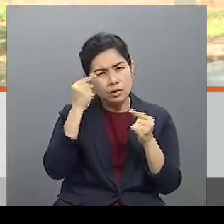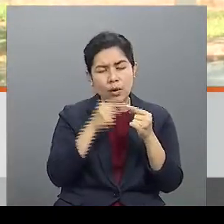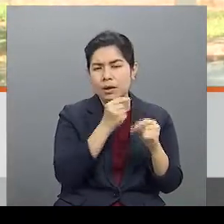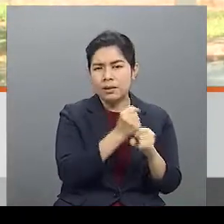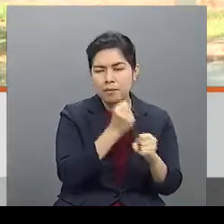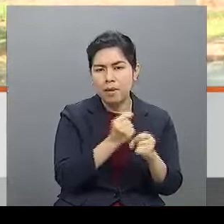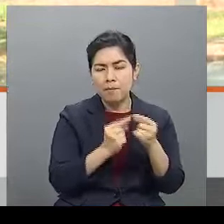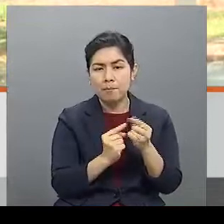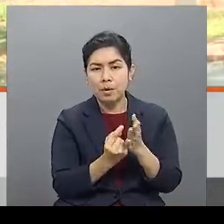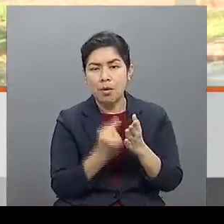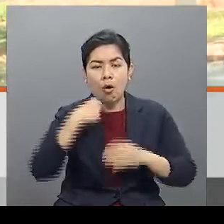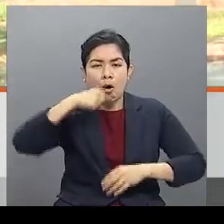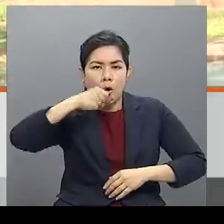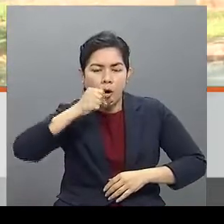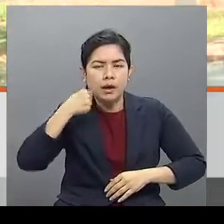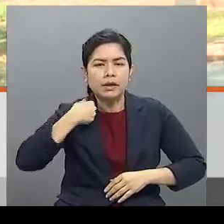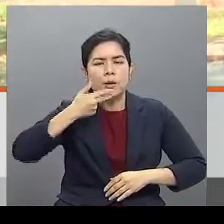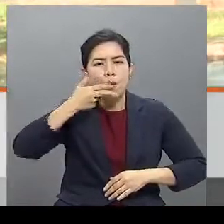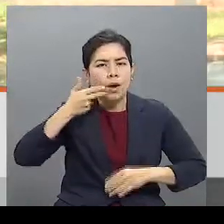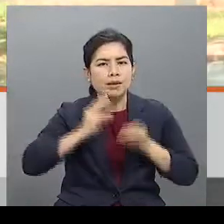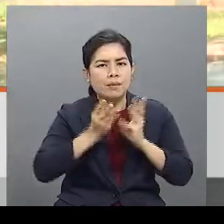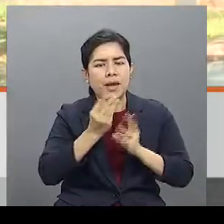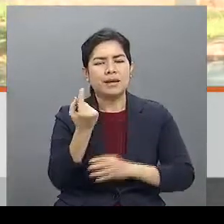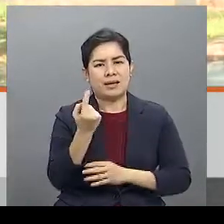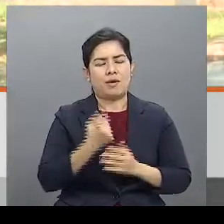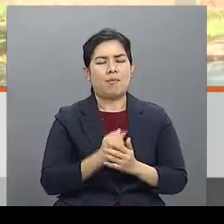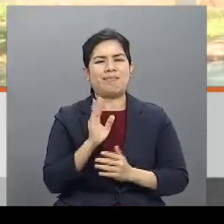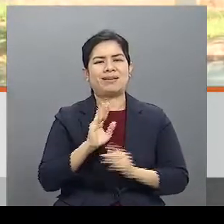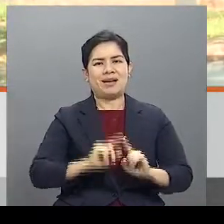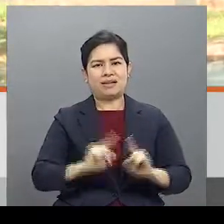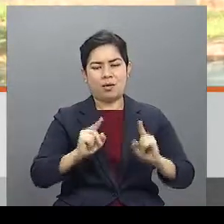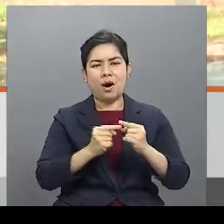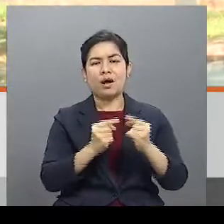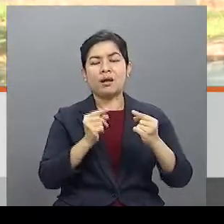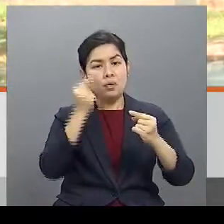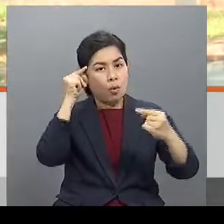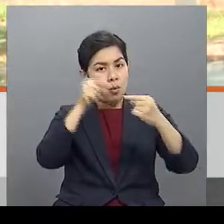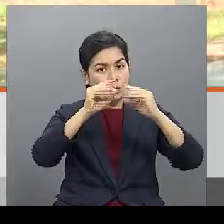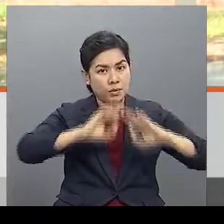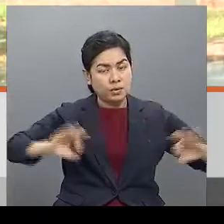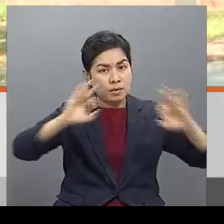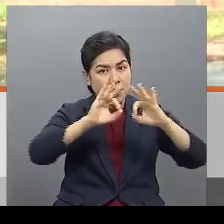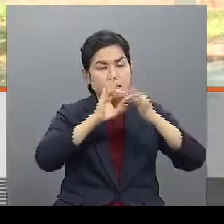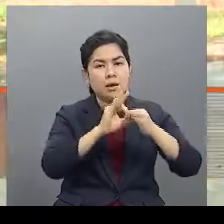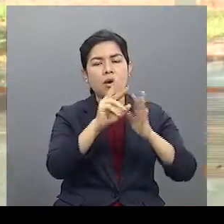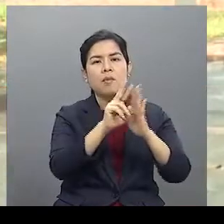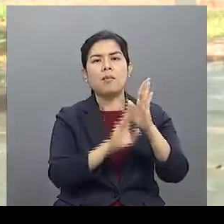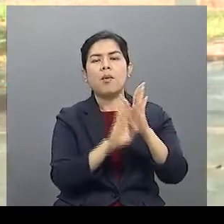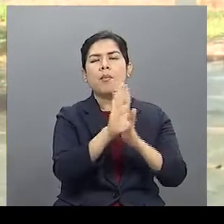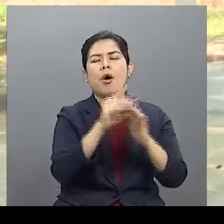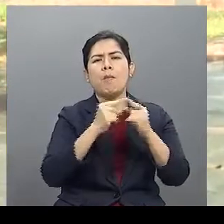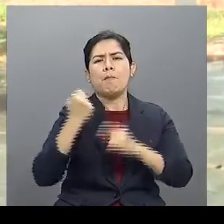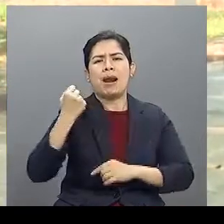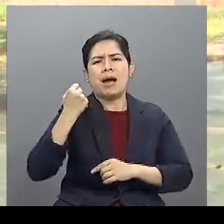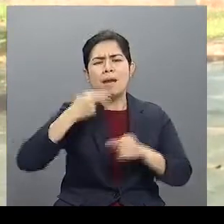ตาลนะฮะออบเจคทีฟหนึ่งหรือวัตถุประสงค์อีกที่สำคัญอีกอันหนึ่งของเขาคือเรื่องของพลังงานฮะซึ่งประเด็นพลังงานเนี่ยมันมา